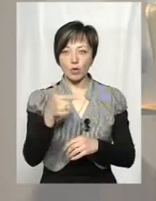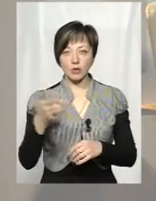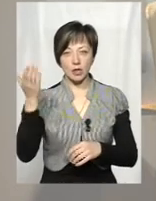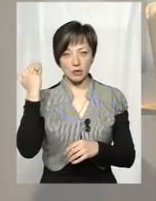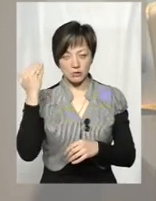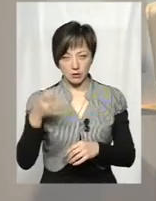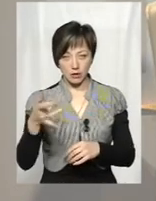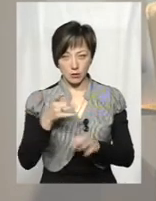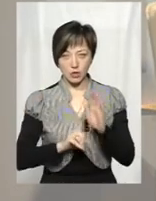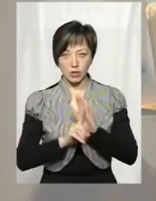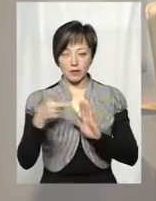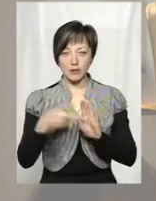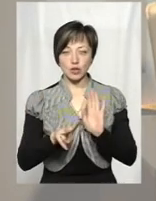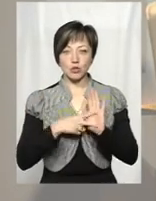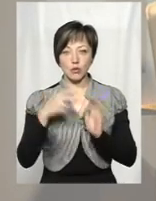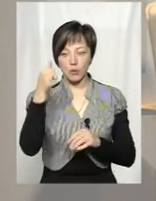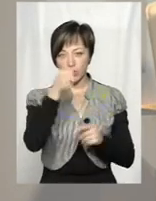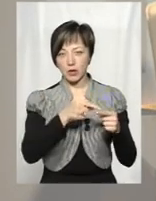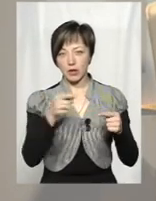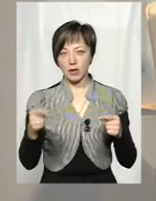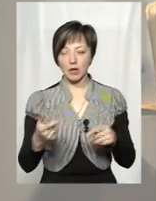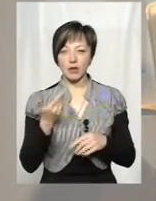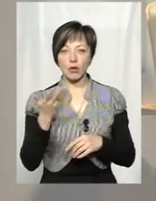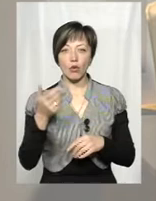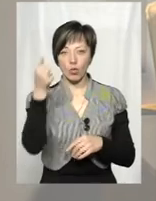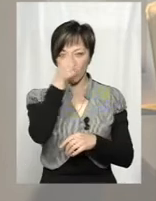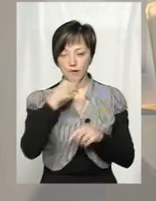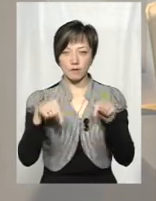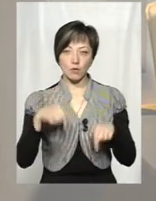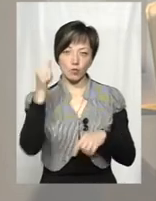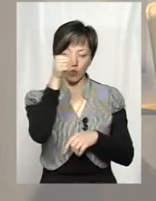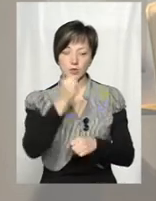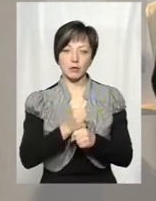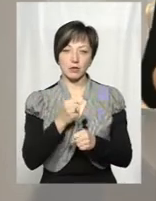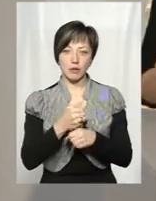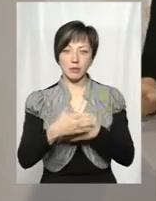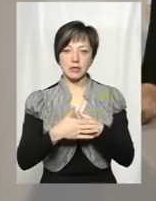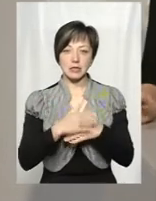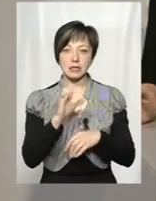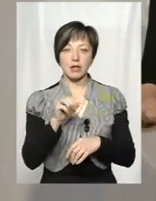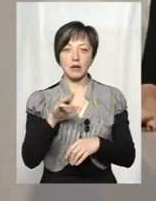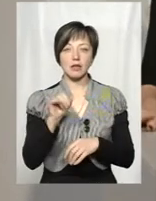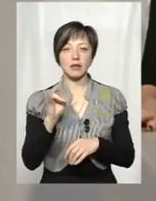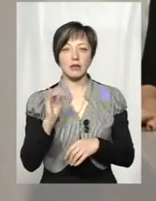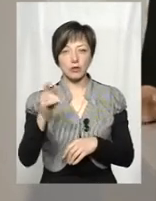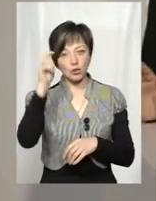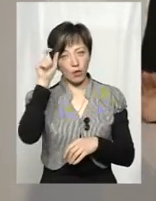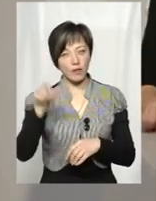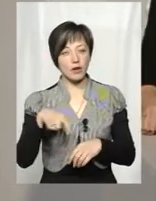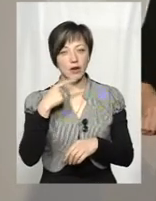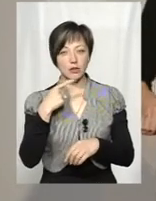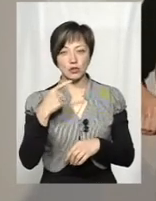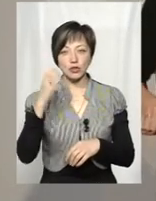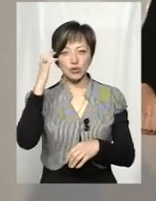раніше, починаючи з 2007-го, впродовж кількох років, і в цьому році працював поблизу Сатанова. Чоловік наголошує, що